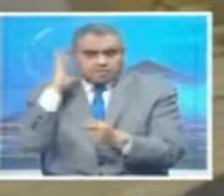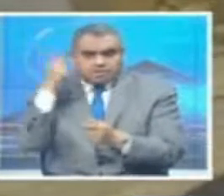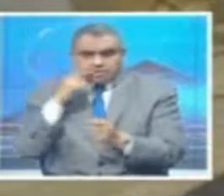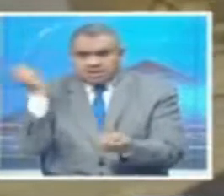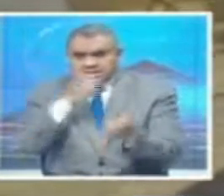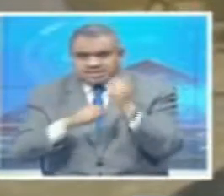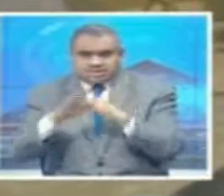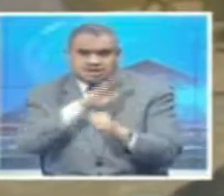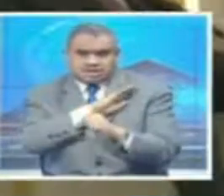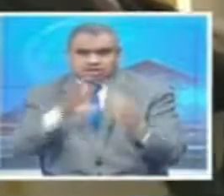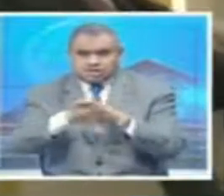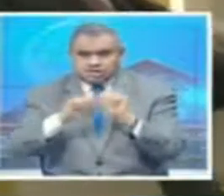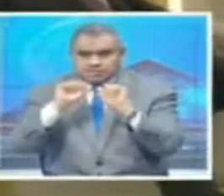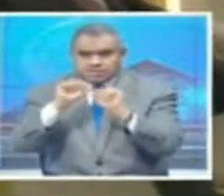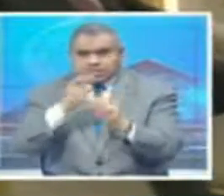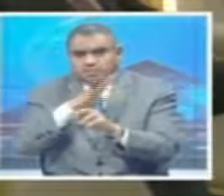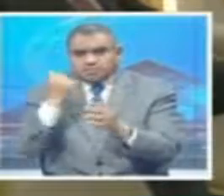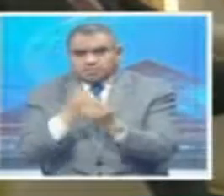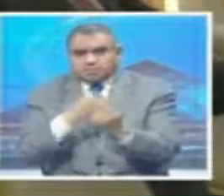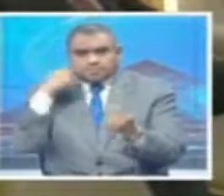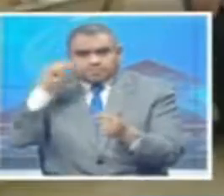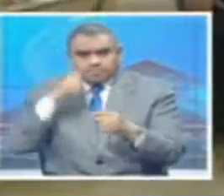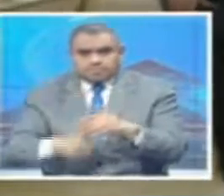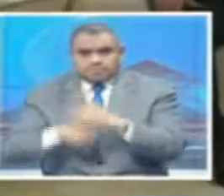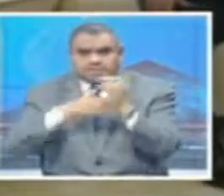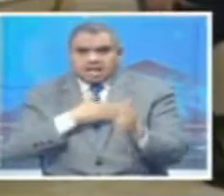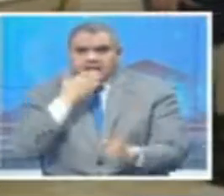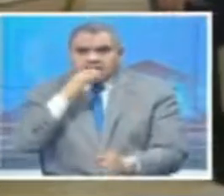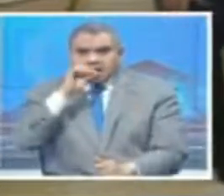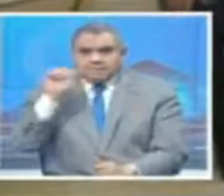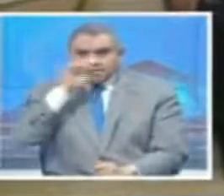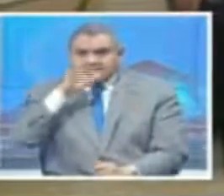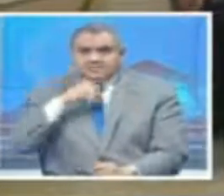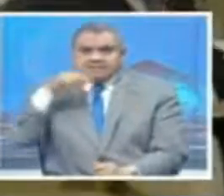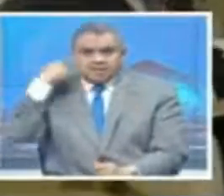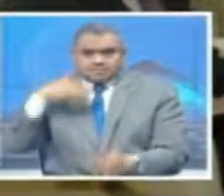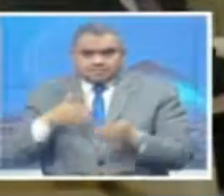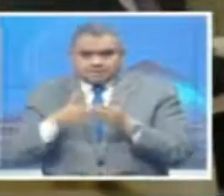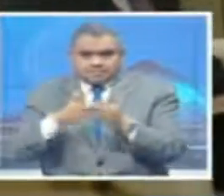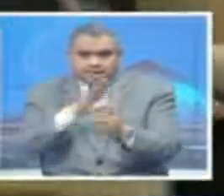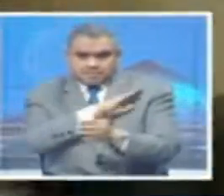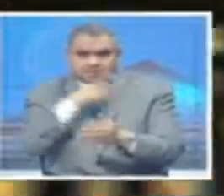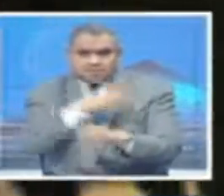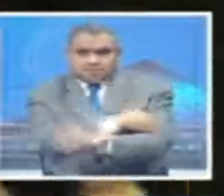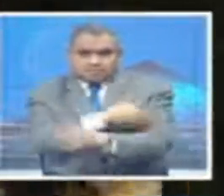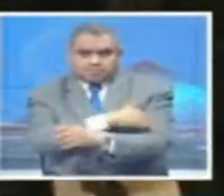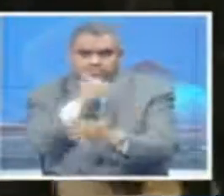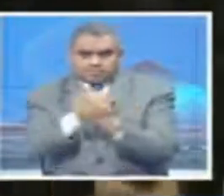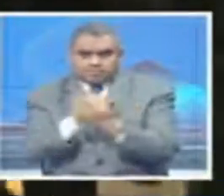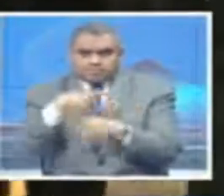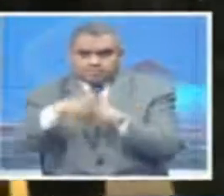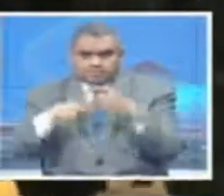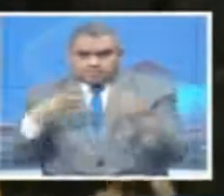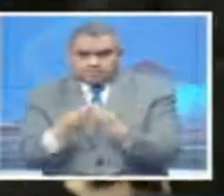الصناعات الدفاعية العسكرية، وذلك بحضور الفريق أحمد خالد قائد القوات البحرية والوفد المرافق. وخلال